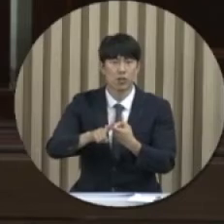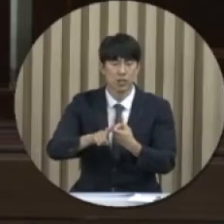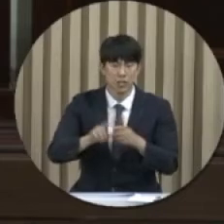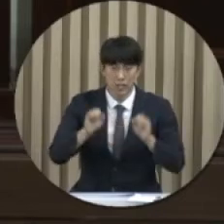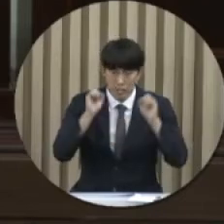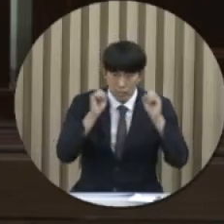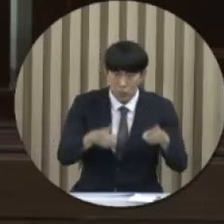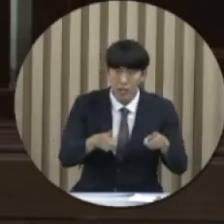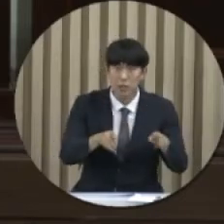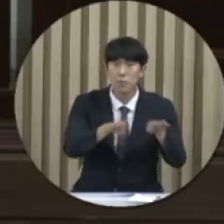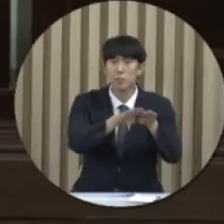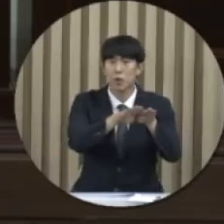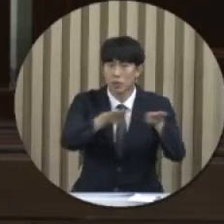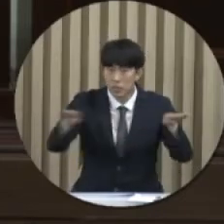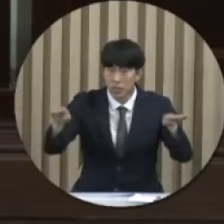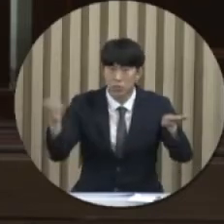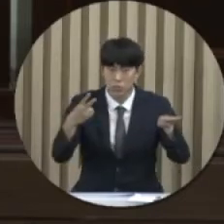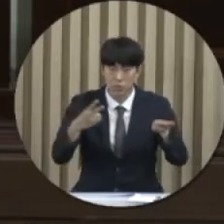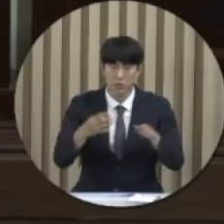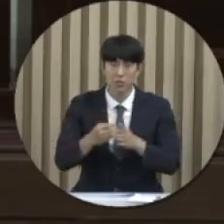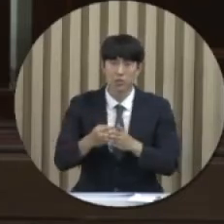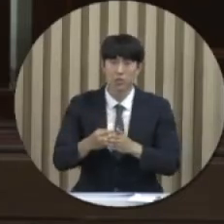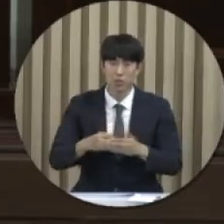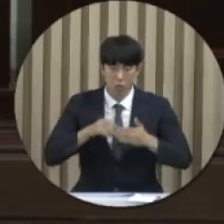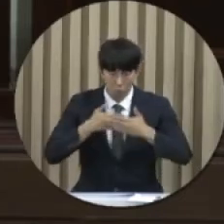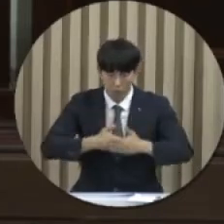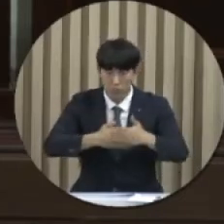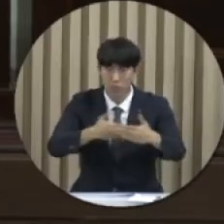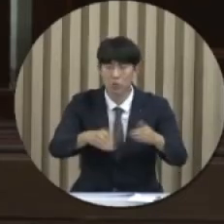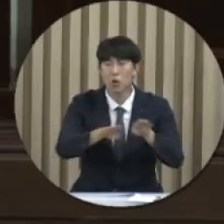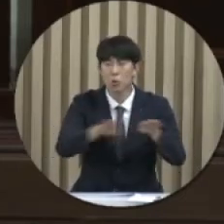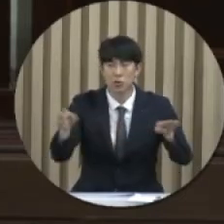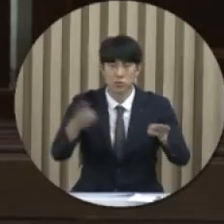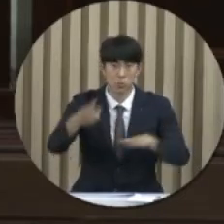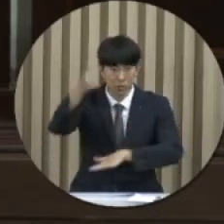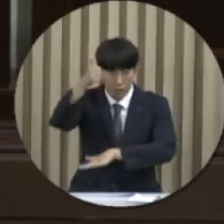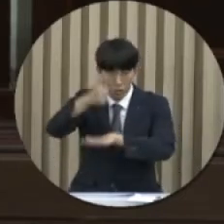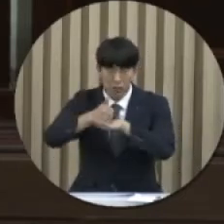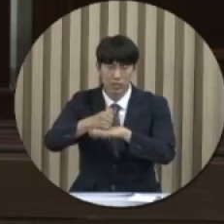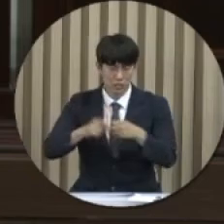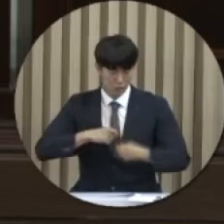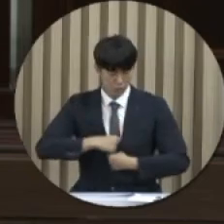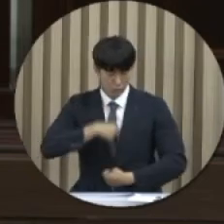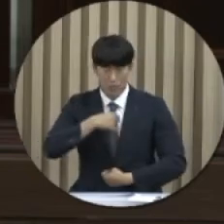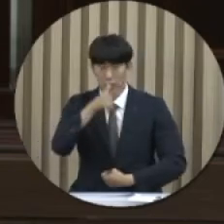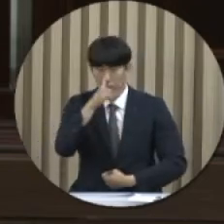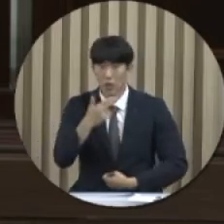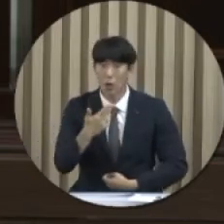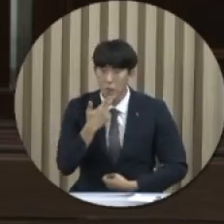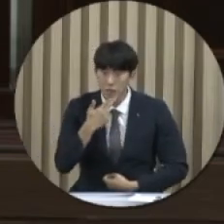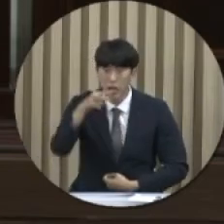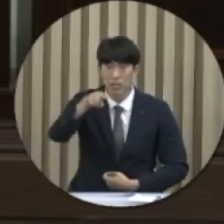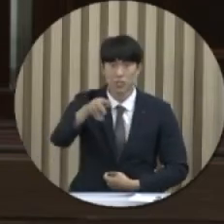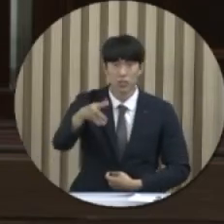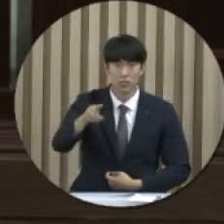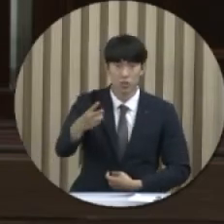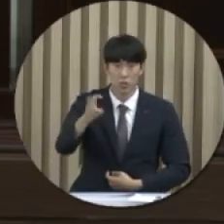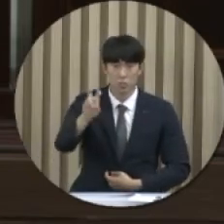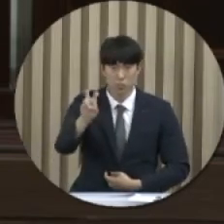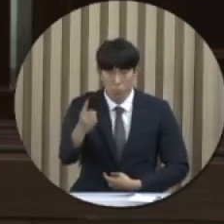평등하고 과정은 공정하며 결과는 정의롭게 진행되고 있는지 서철모 시장님을